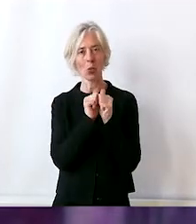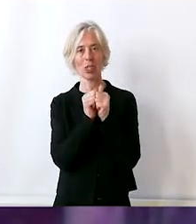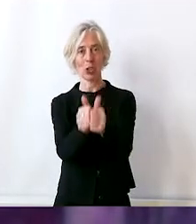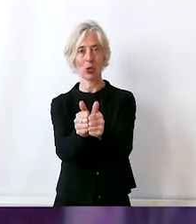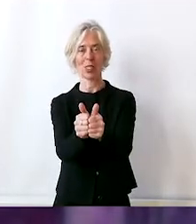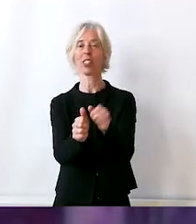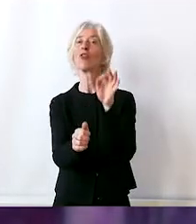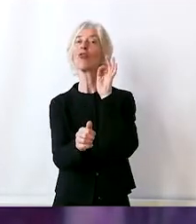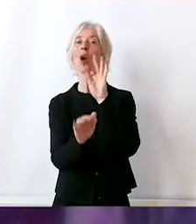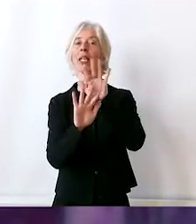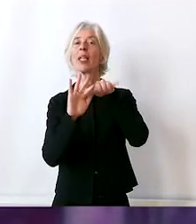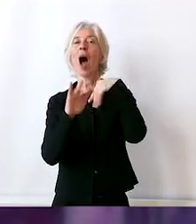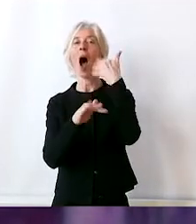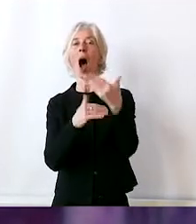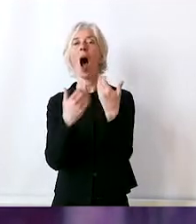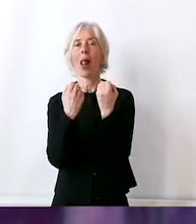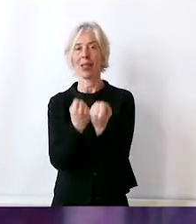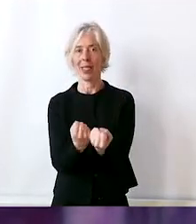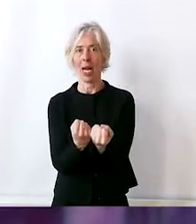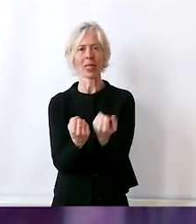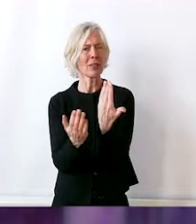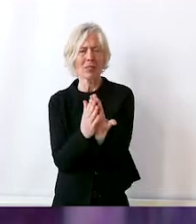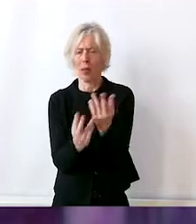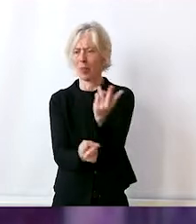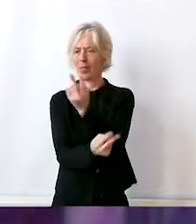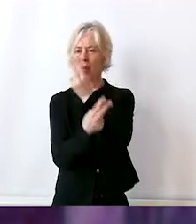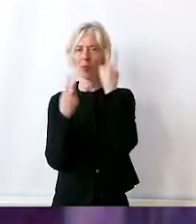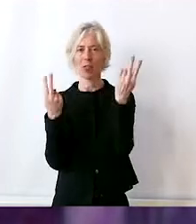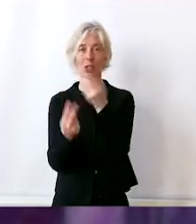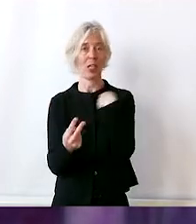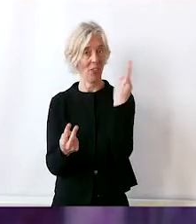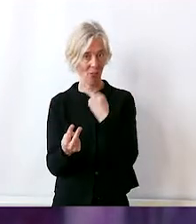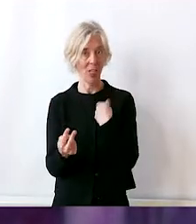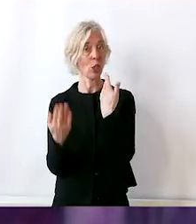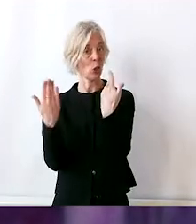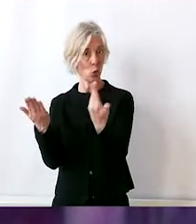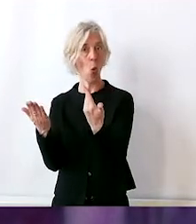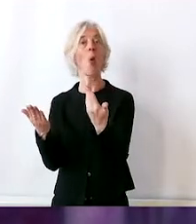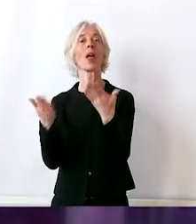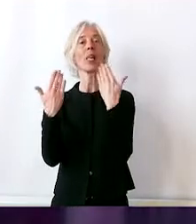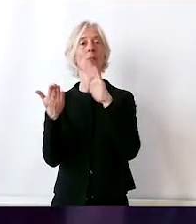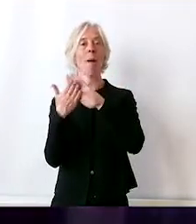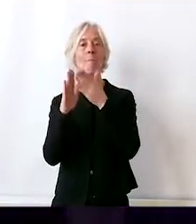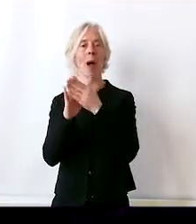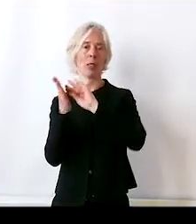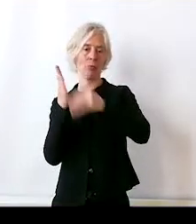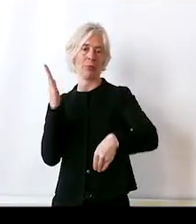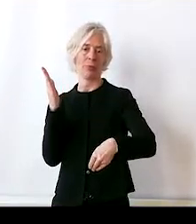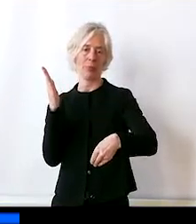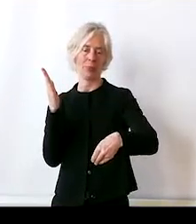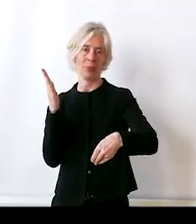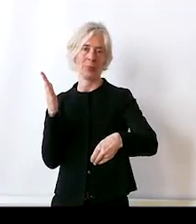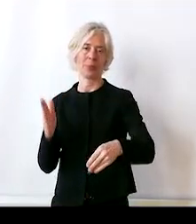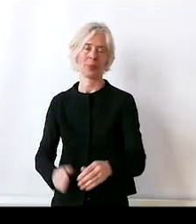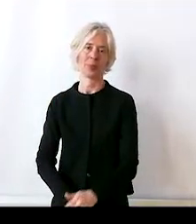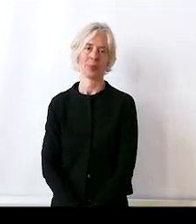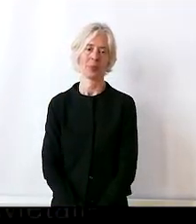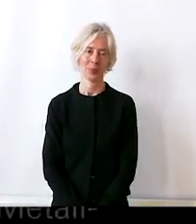Nachhaltigkeit begleiten. Deshalb ist es für uns selbstverständlich, den Klimapakt Augsburg mit zu unterzeichnen.